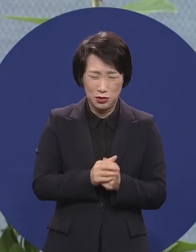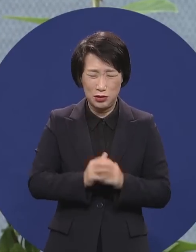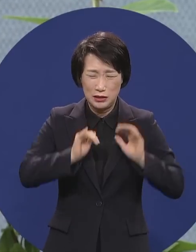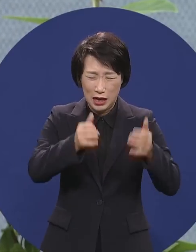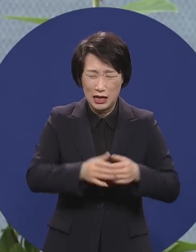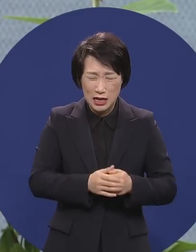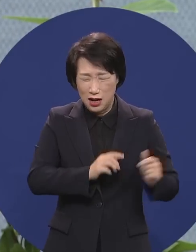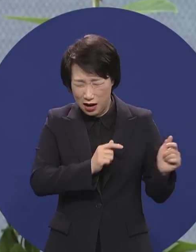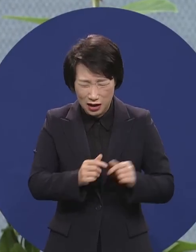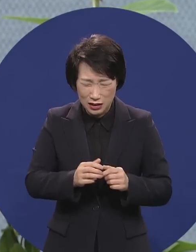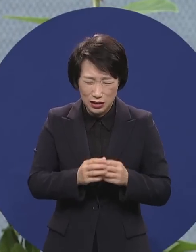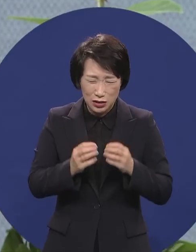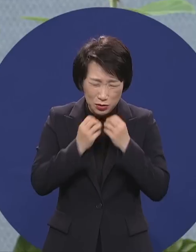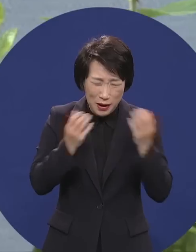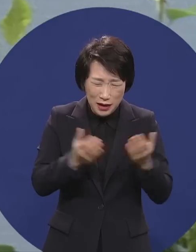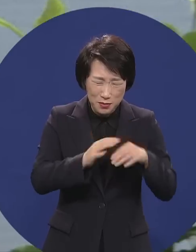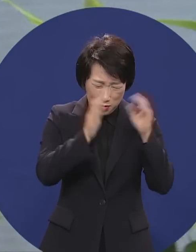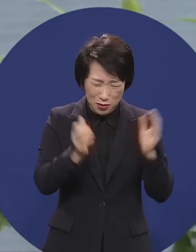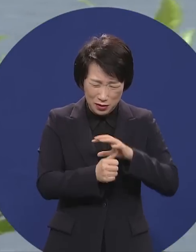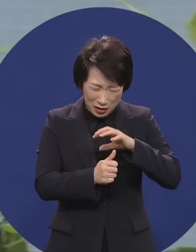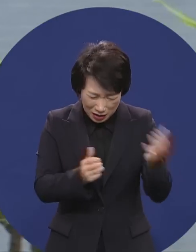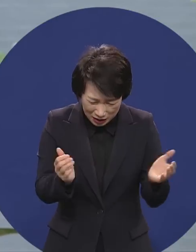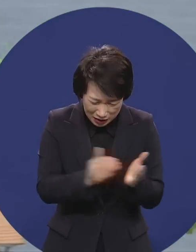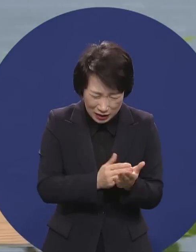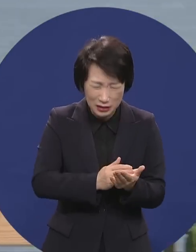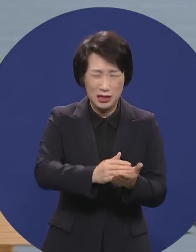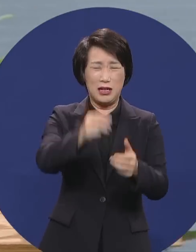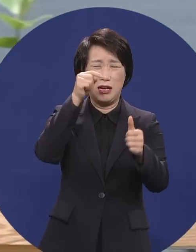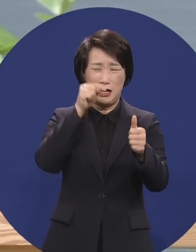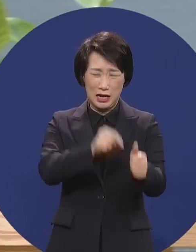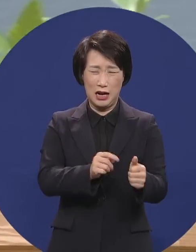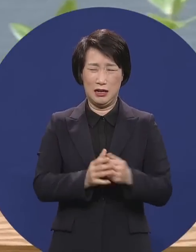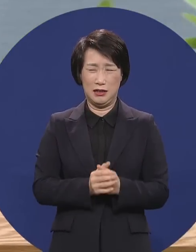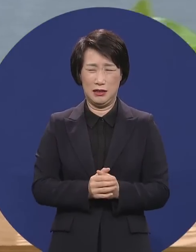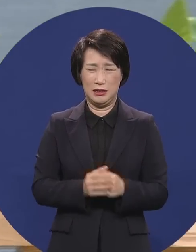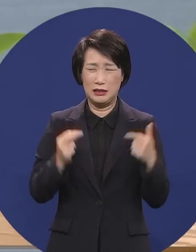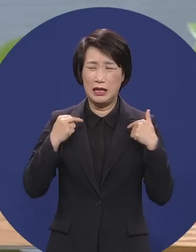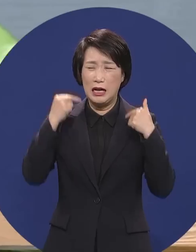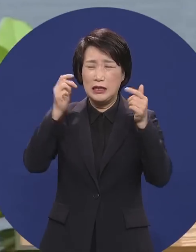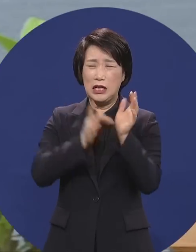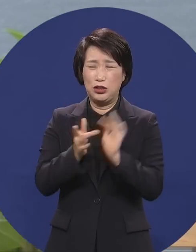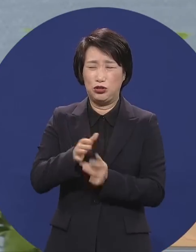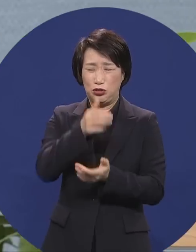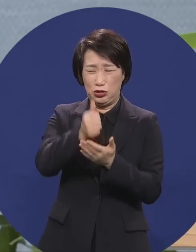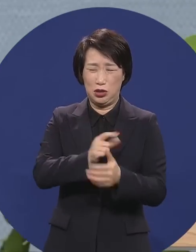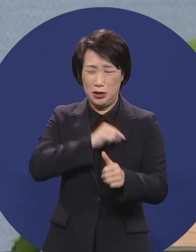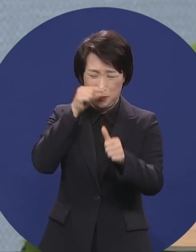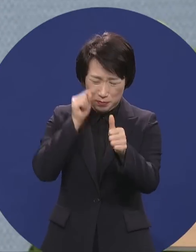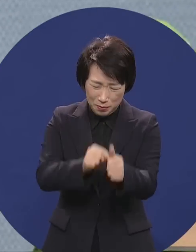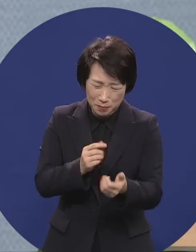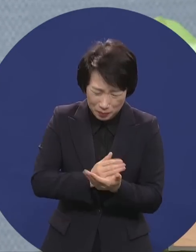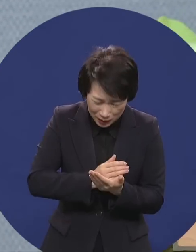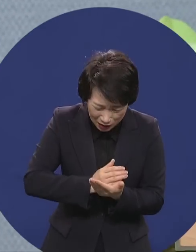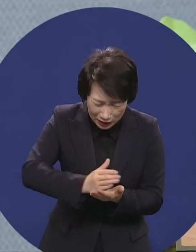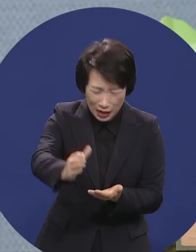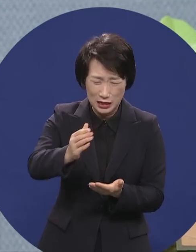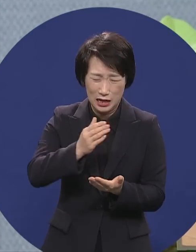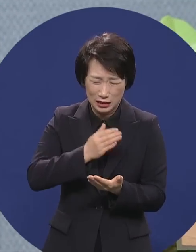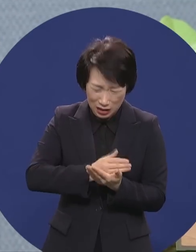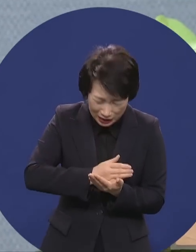세상에 우수사려 다 결박 풀고 떠나가라. 나사렛 예수님의 이름으로 명하노니